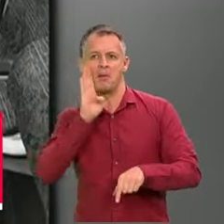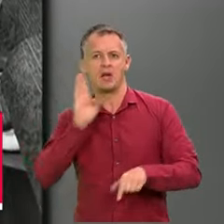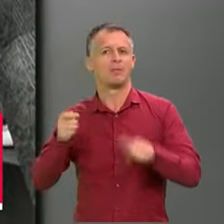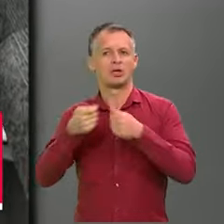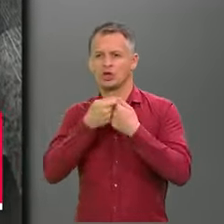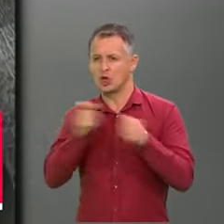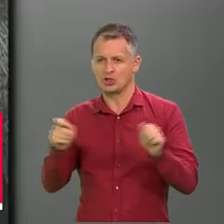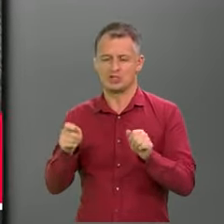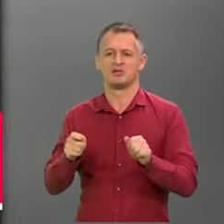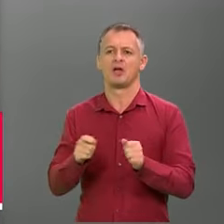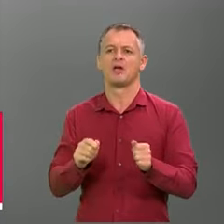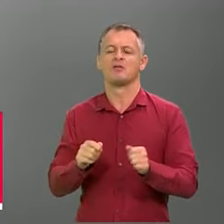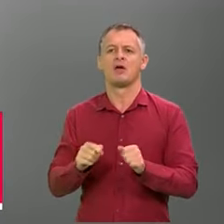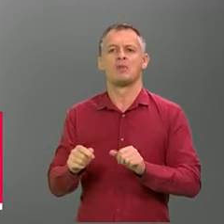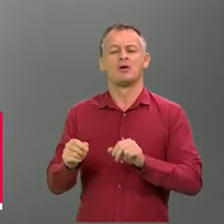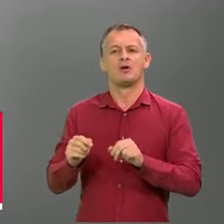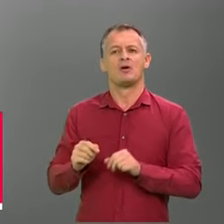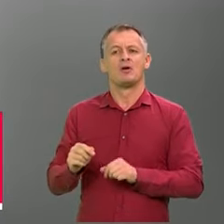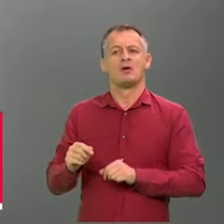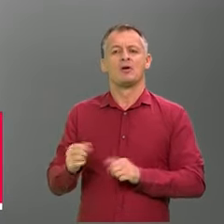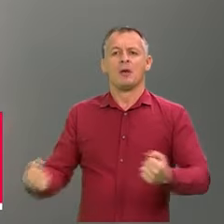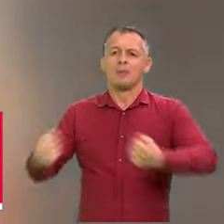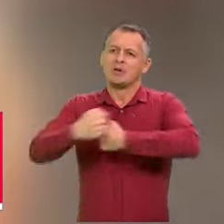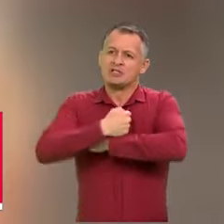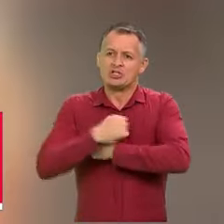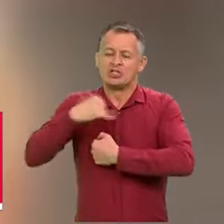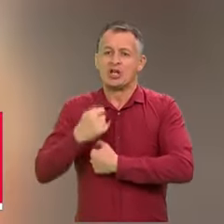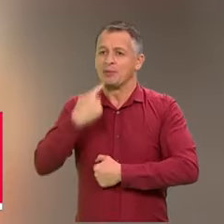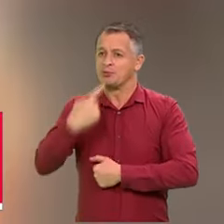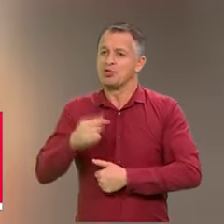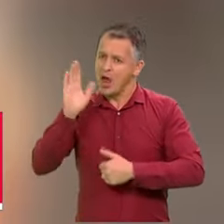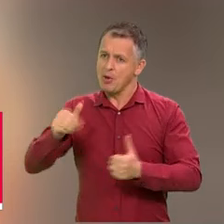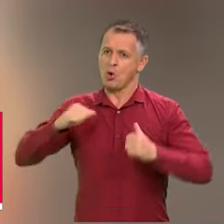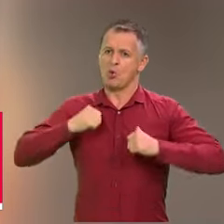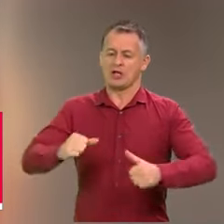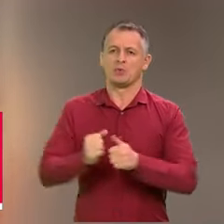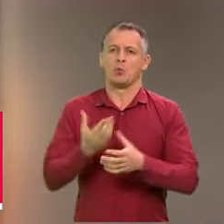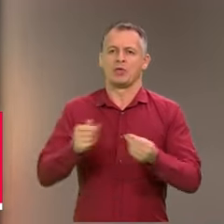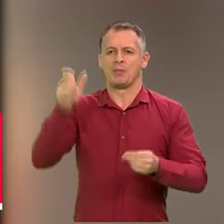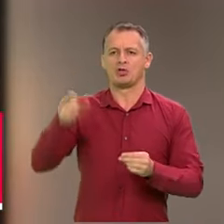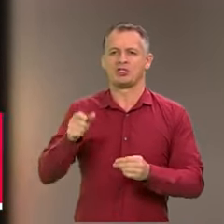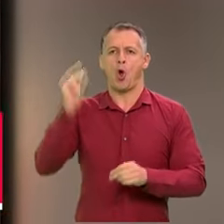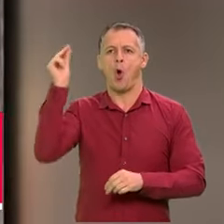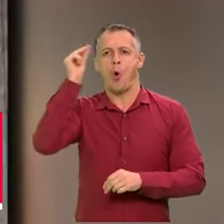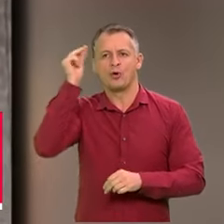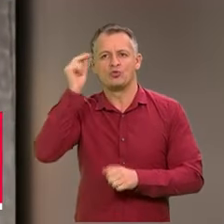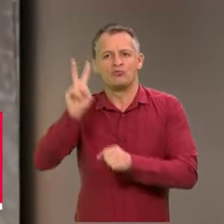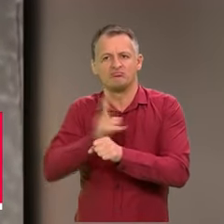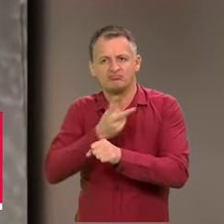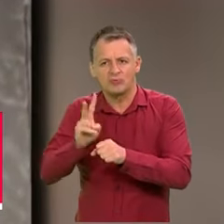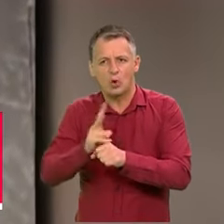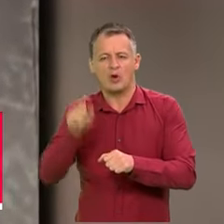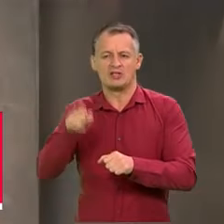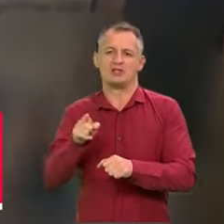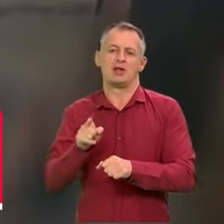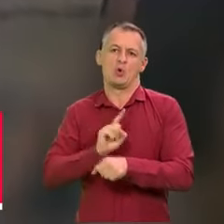i-am încurajat și vă dați seama că deja mare majoritatea populației s-a obișnuită, din păcate, cu aceste lucruri și